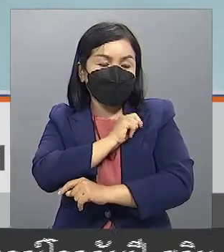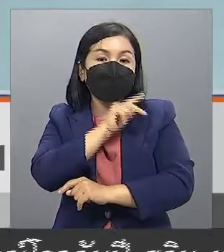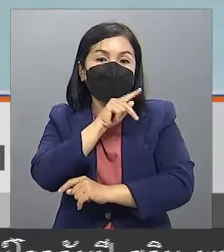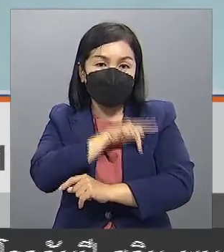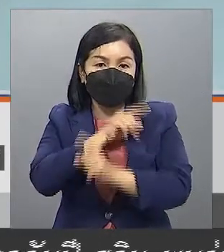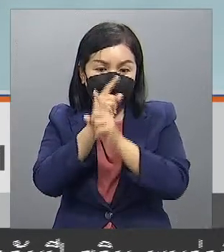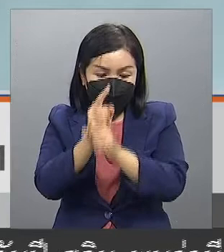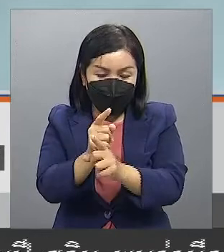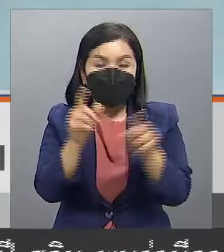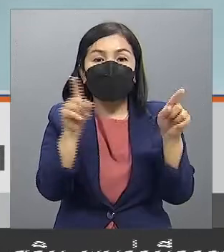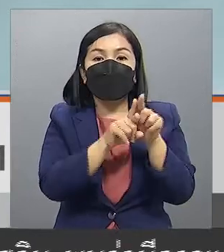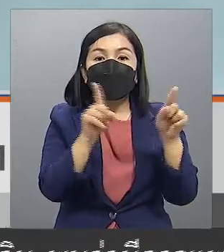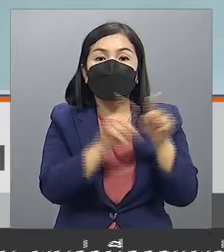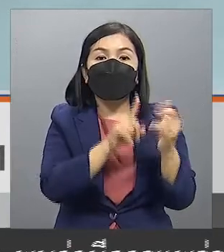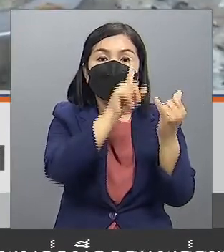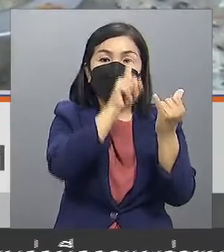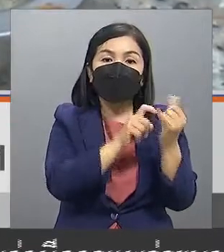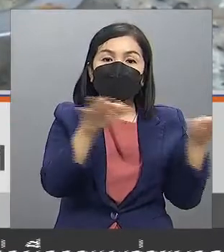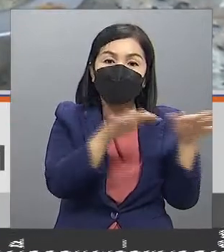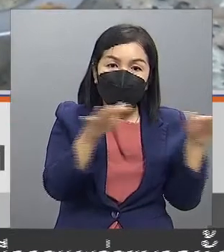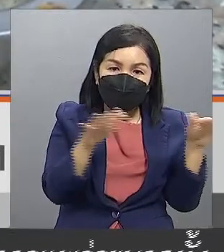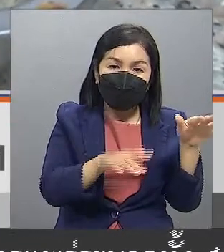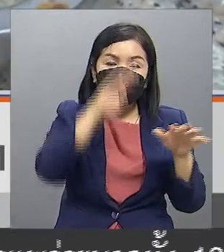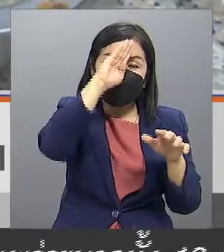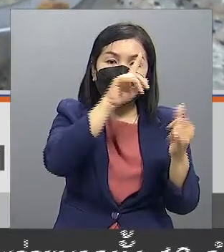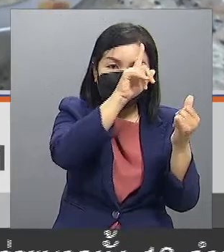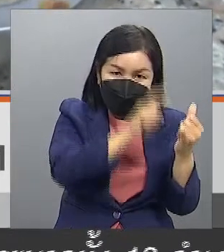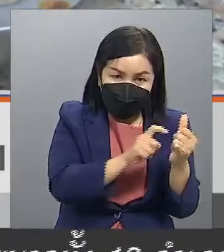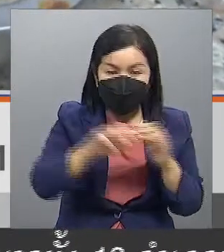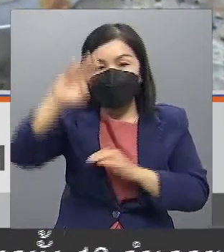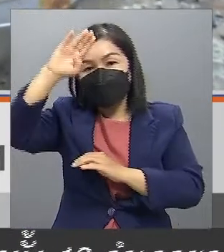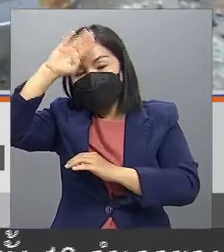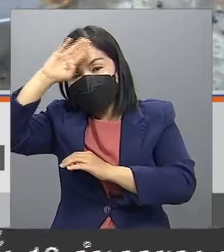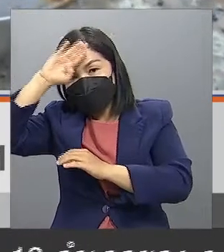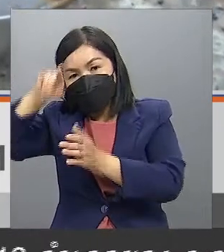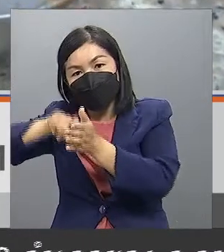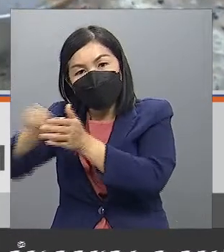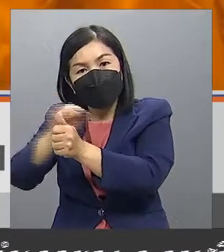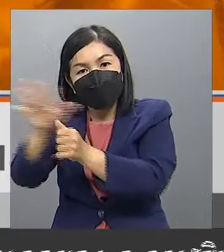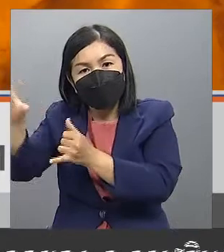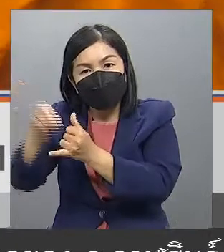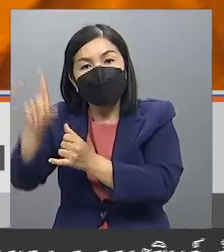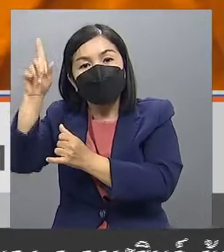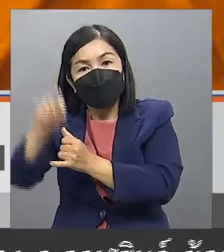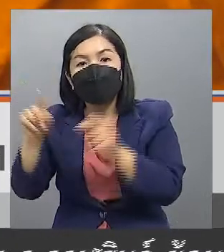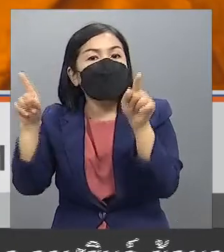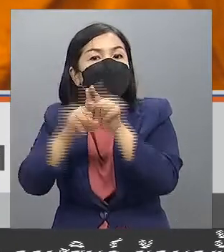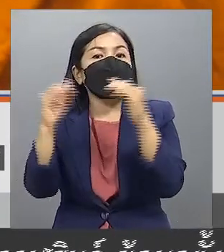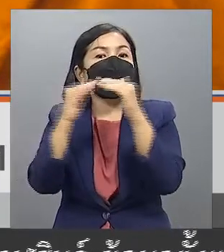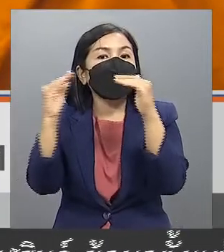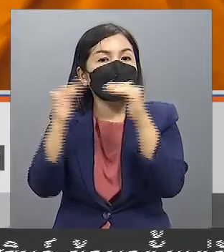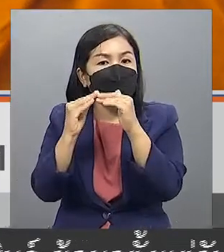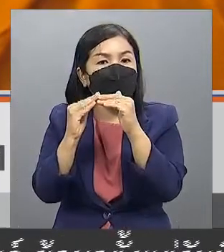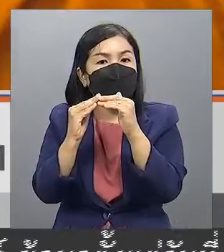ชีวิตจากภาวะปกติก็ทำให้ครอบครัวของผู้สูญเสียสบายใจกับการได้รับกุศลเป็นครั้งสุดท้ายและไม่รู้สึ